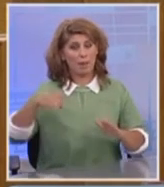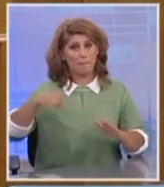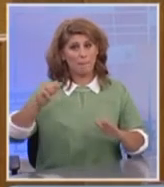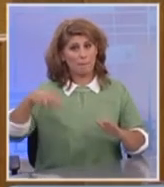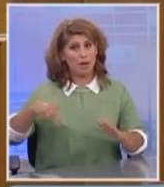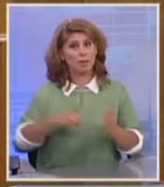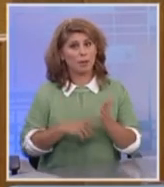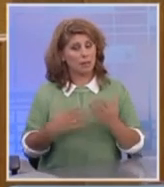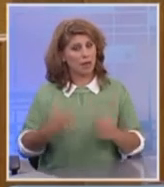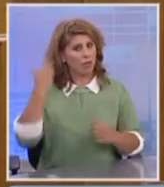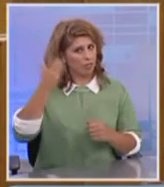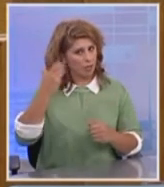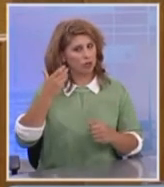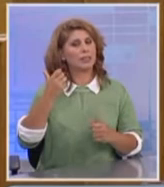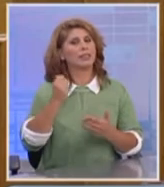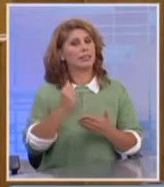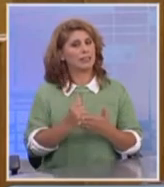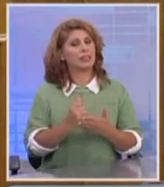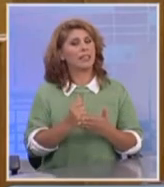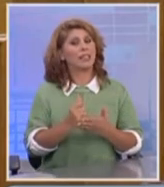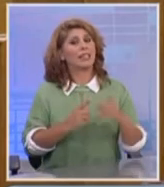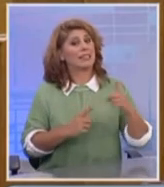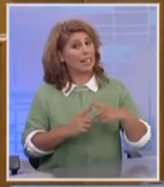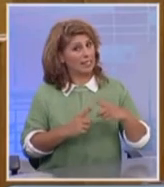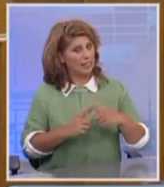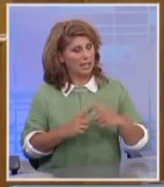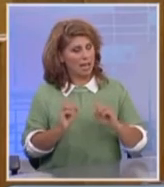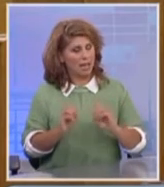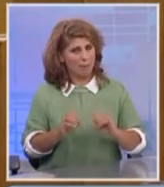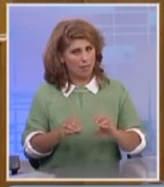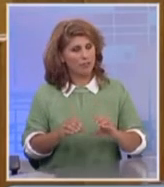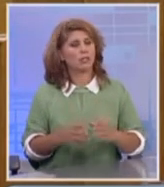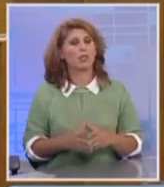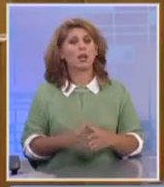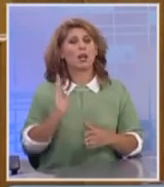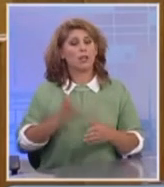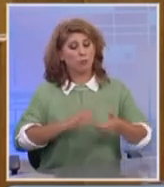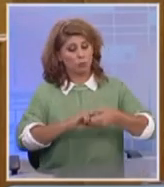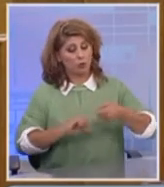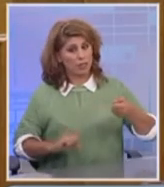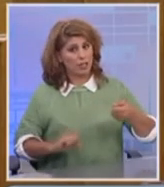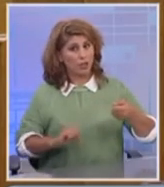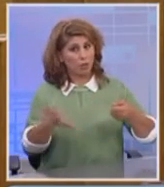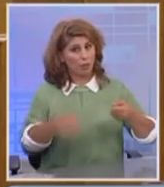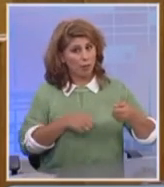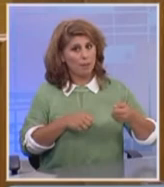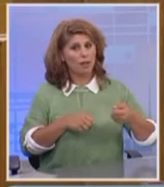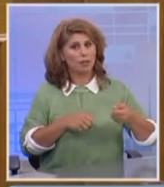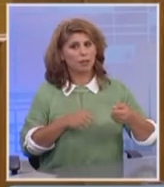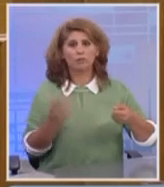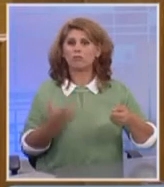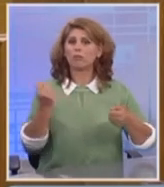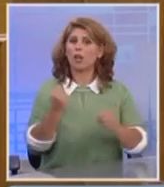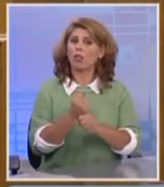πρέπει να έχουν και θεωρητική και τεχνική εκπαίδευση, να μπορούν το πτυχίο που παίρνουν να τους